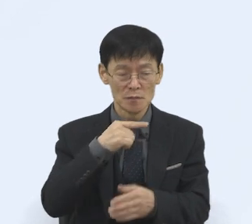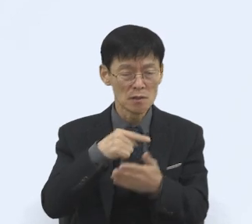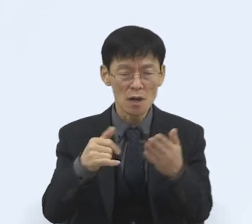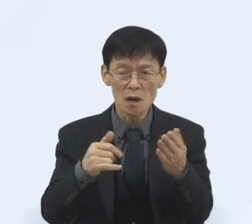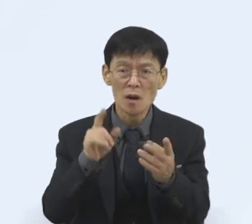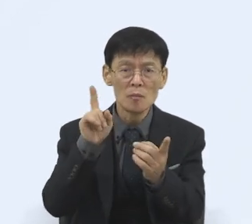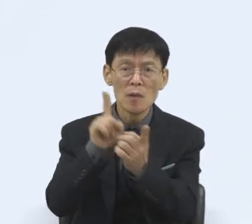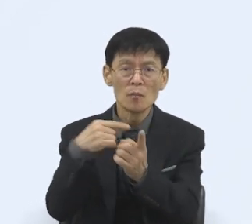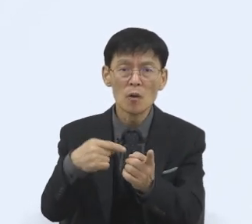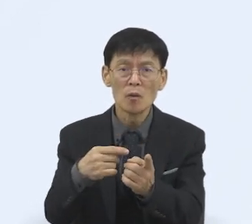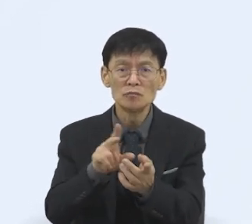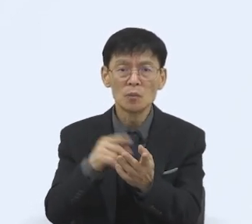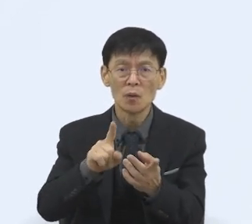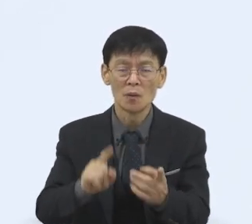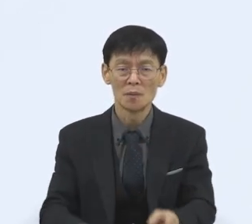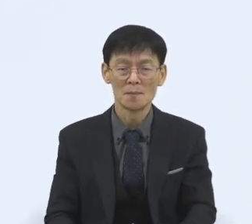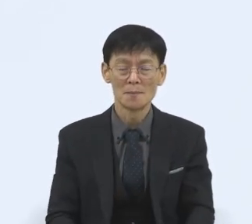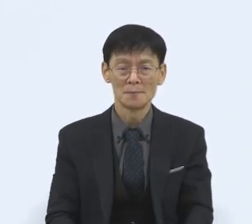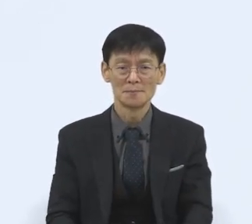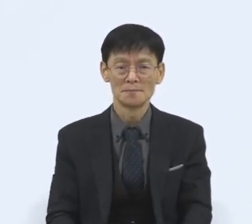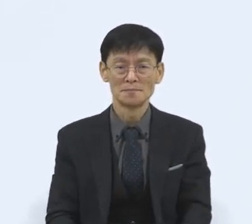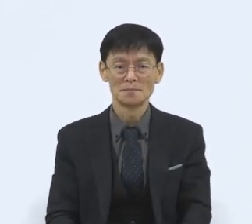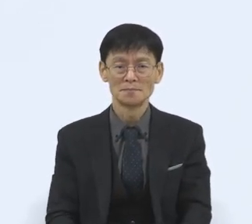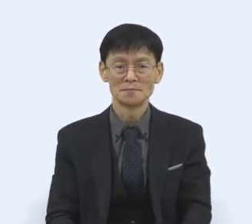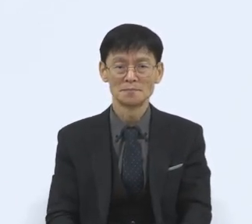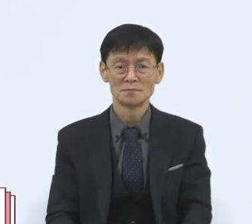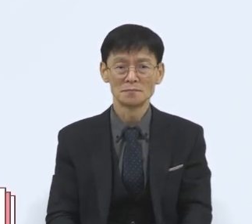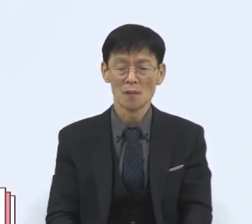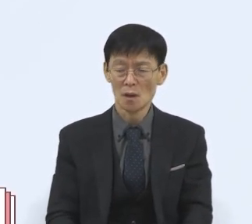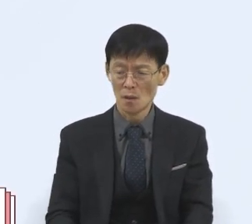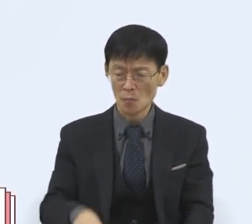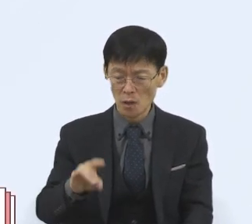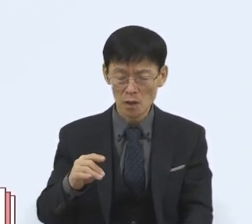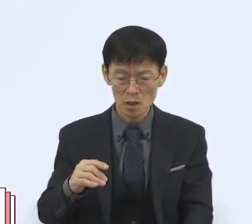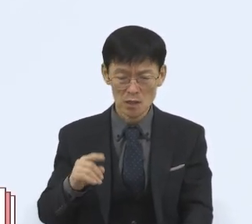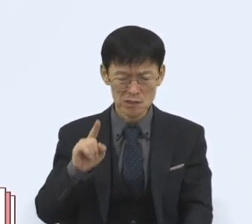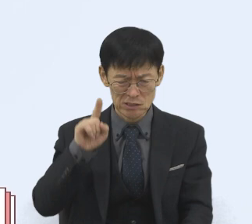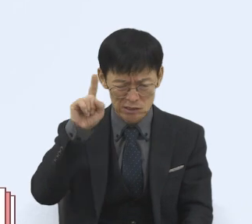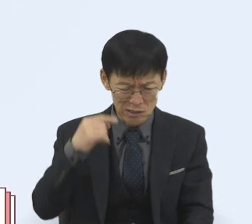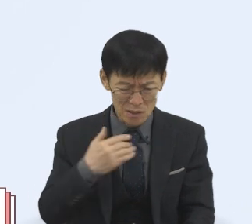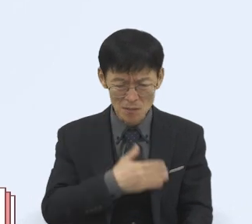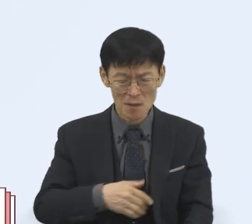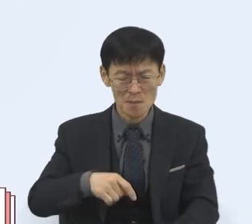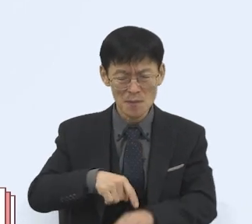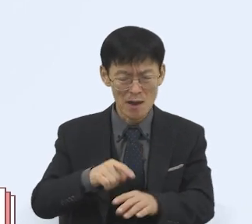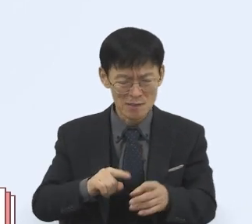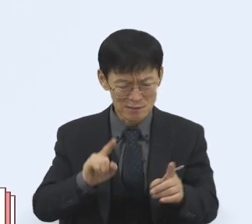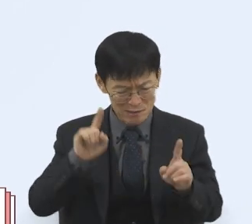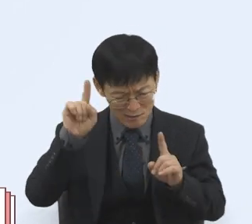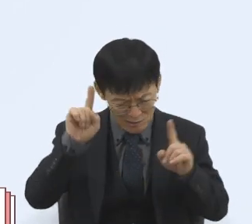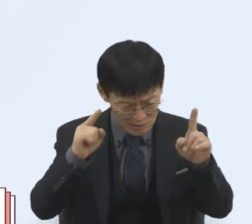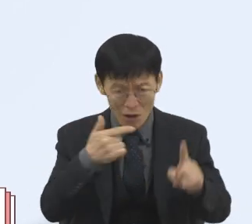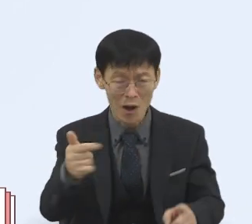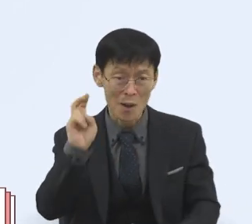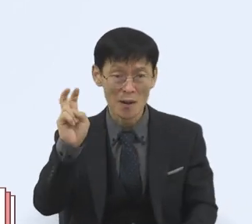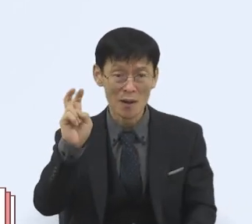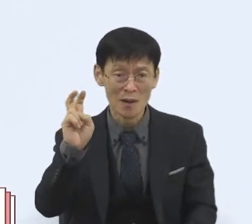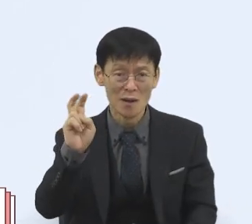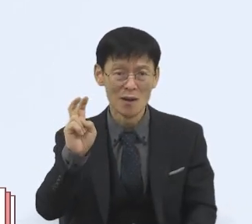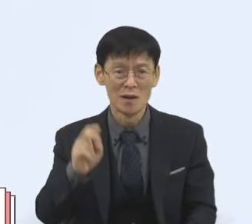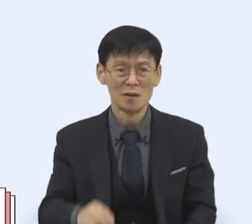피해자가 겪을 수 있는 문제들은 무엇이 있을까요? 우선 몸과 마음 건강에 문제가 생길 수